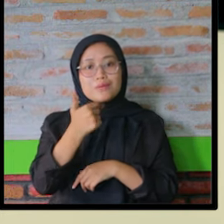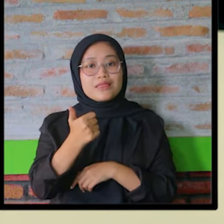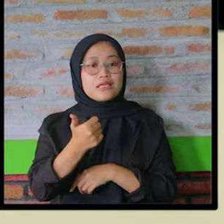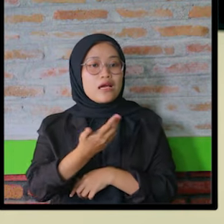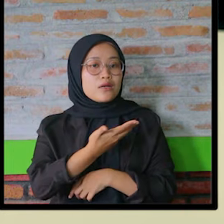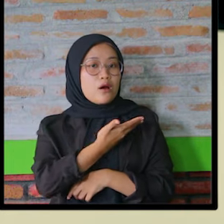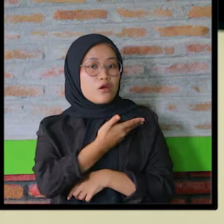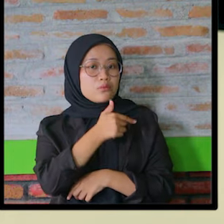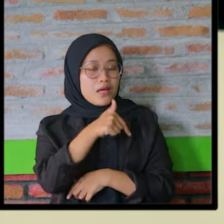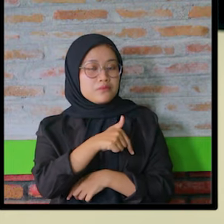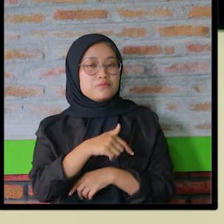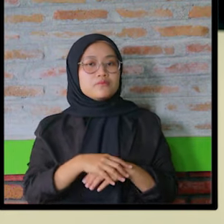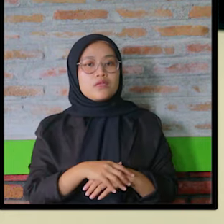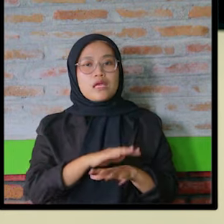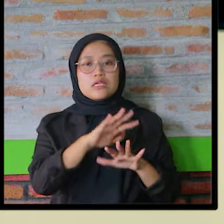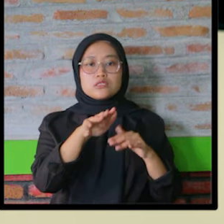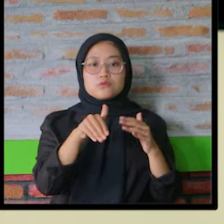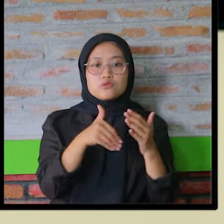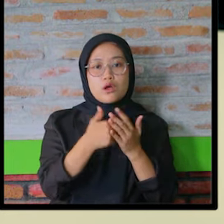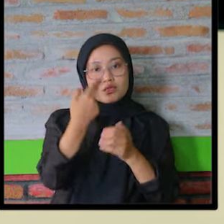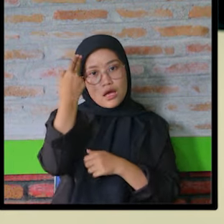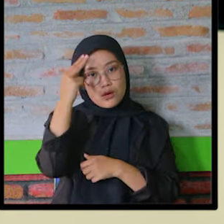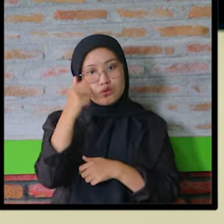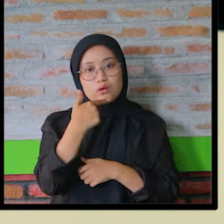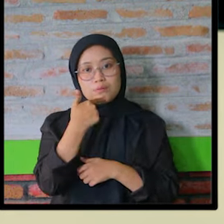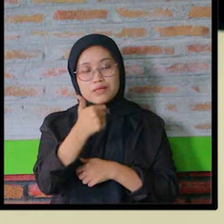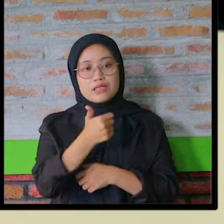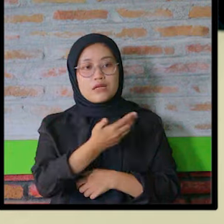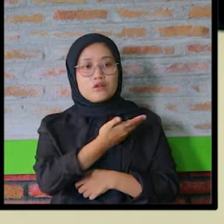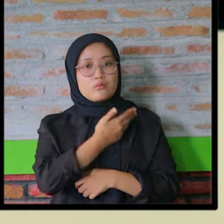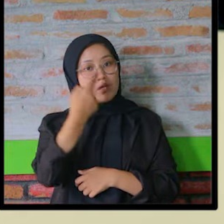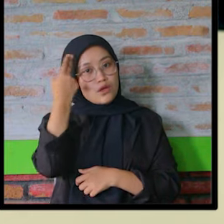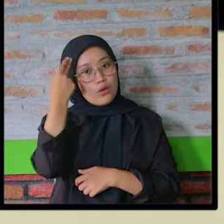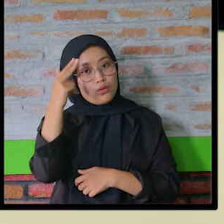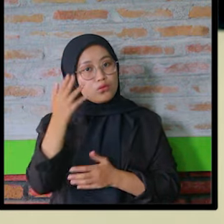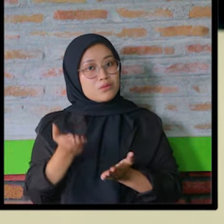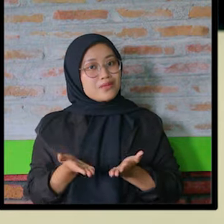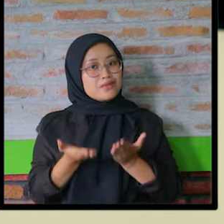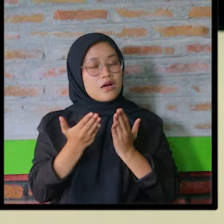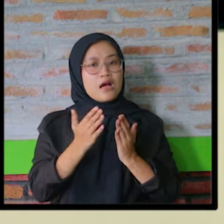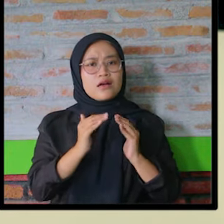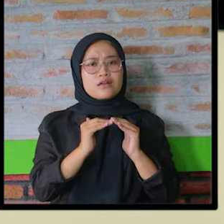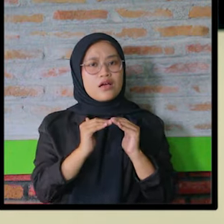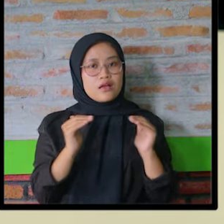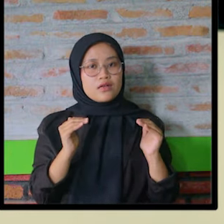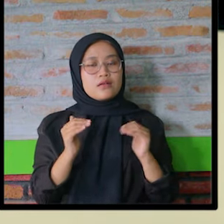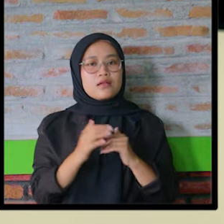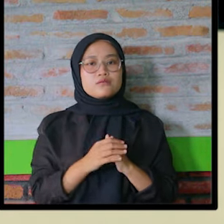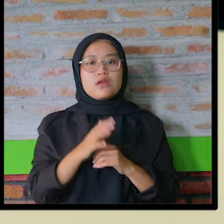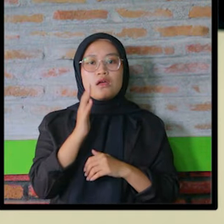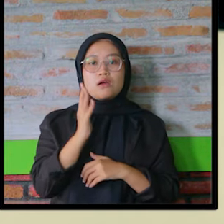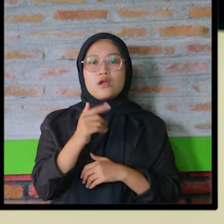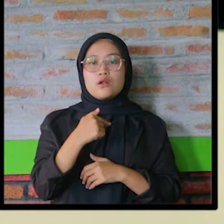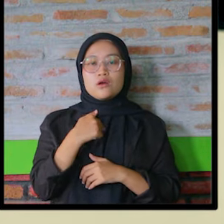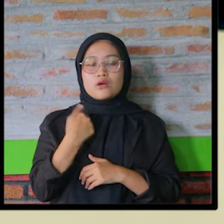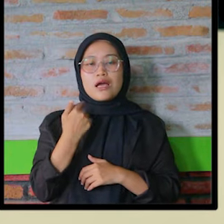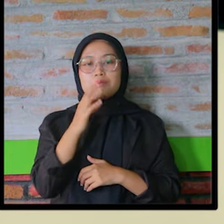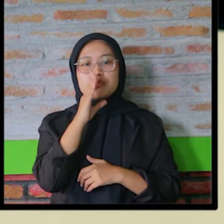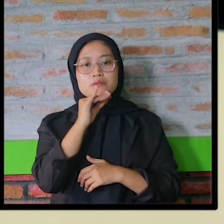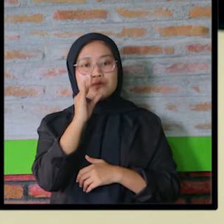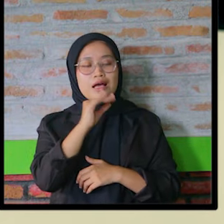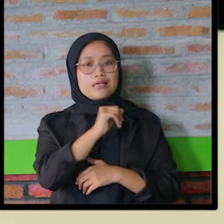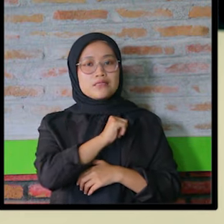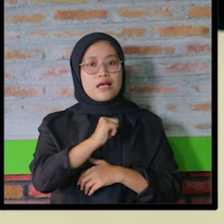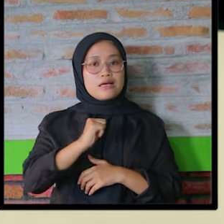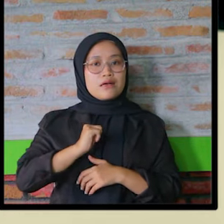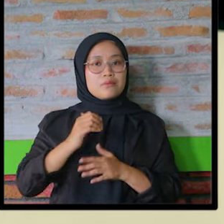itu kepentingan terbaik untuk menegakkan keadilan kan gitu Kalau kami dalam bahasa agama itu kan biasa ee di